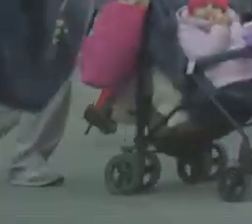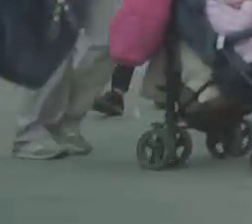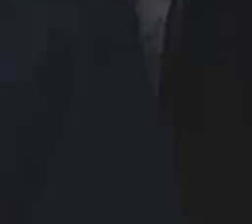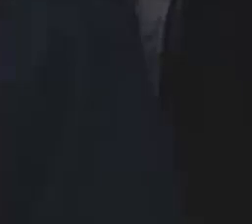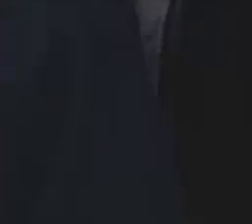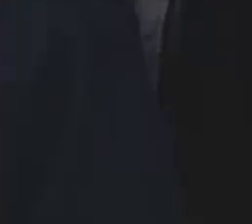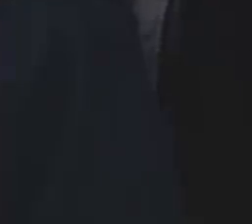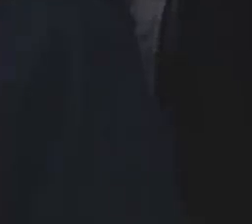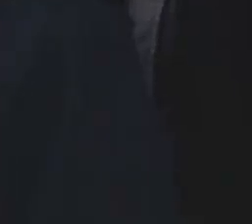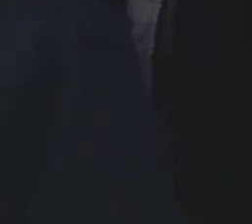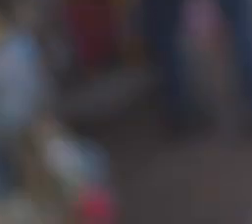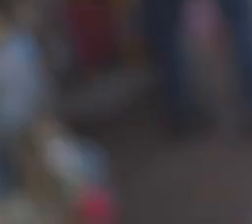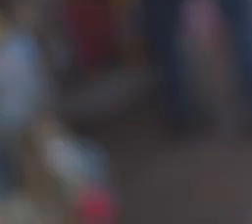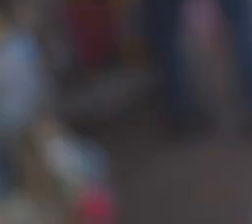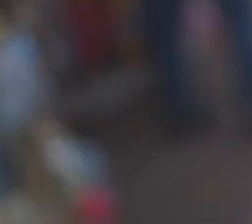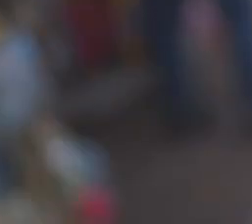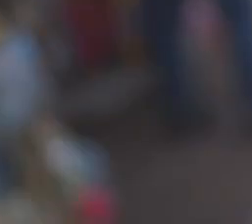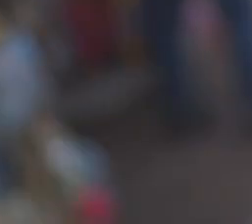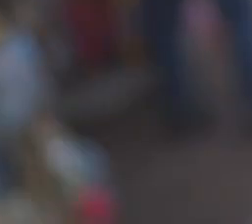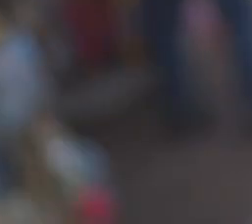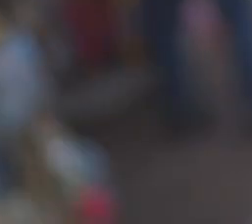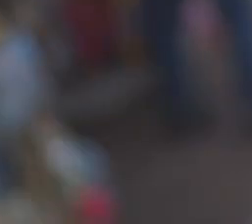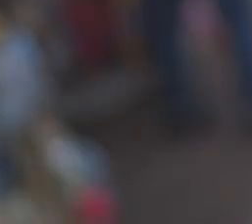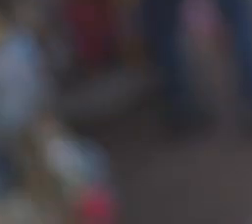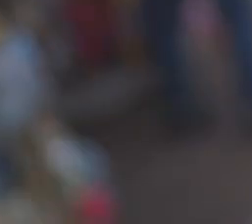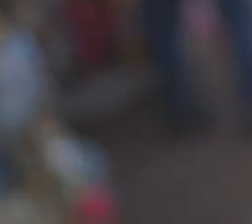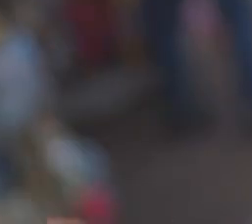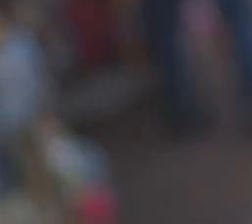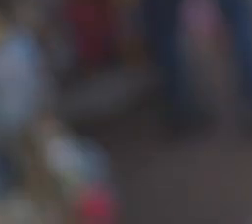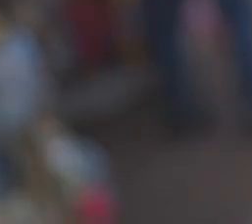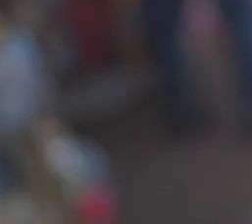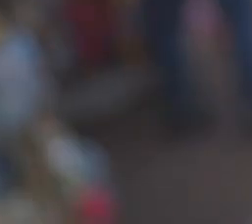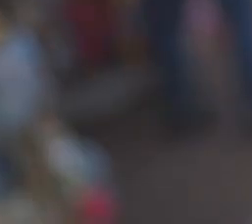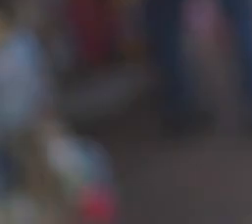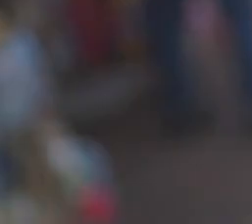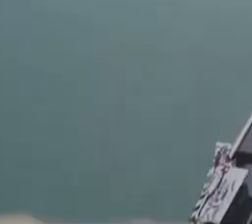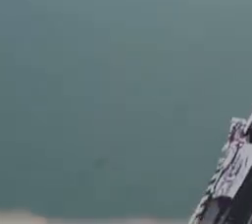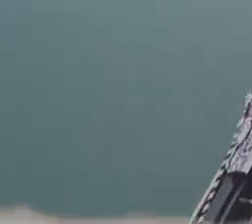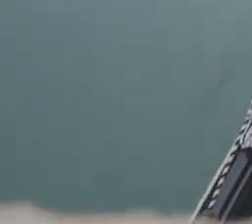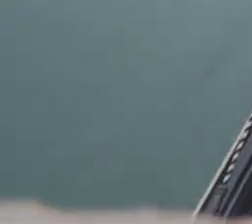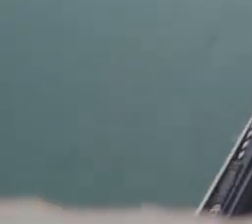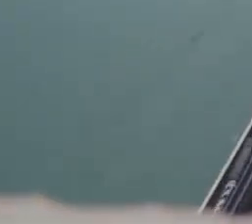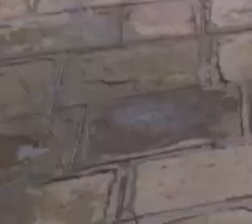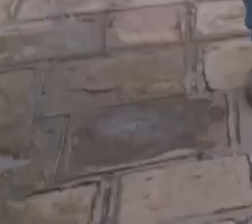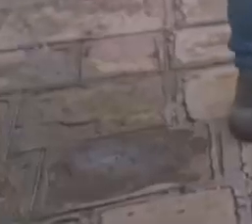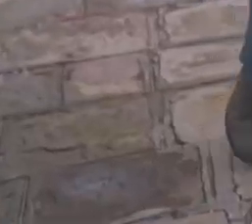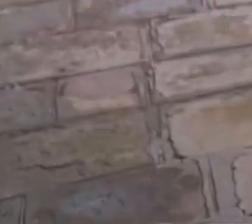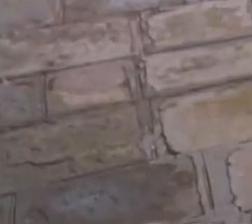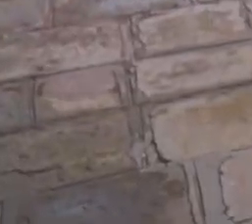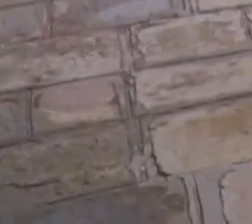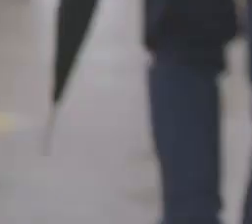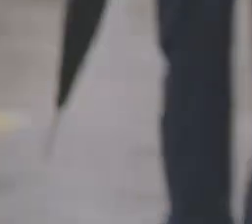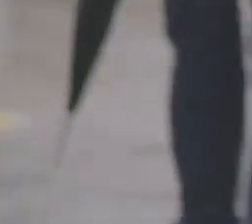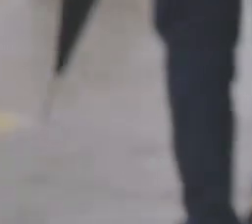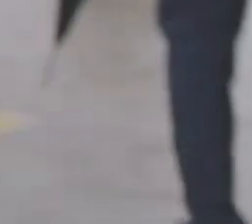to transform your house in Airbnb than getting in a rent for the citizen. בפרק הראשון, כתבנו